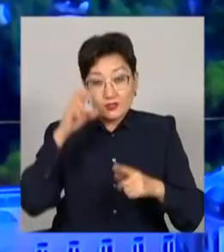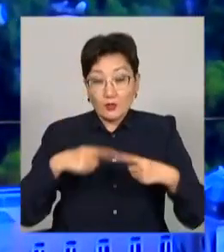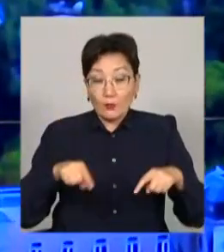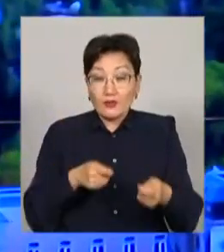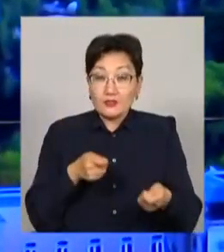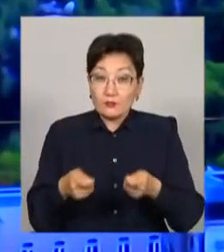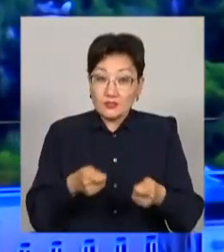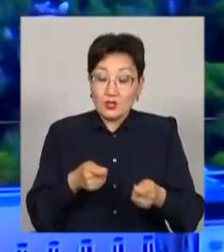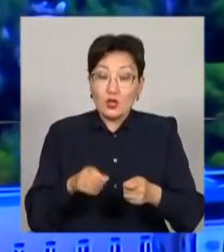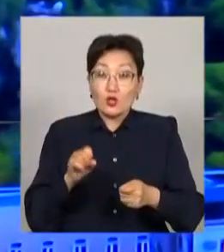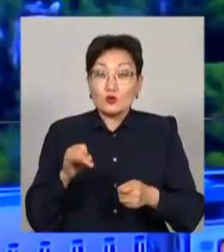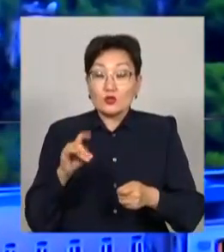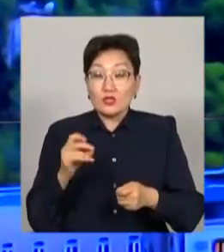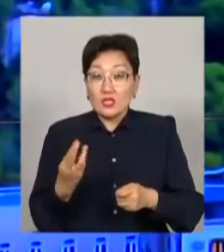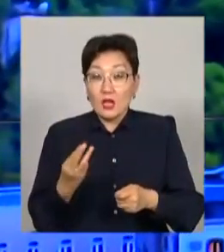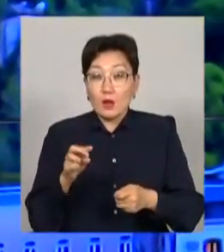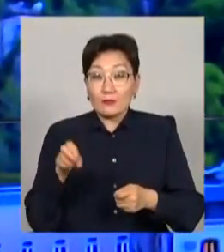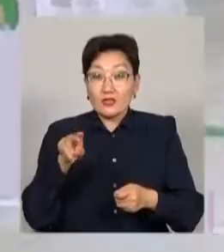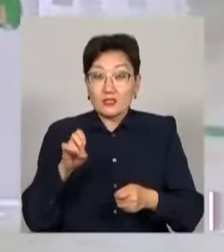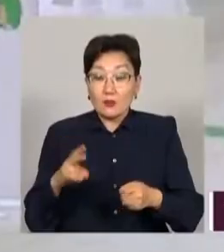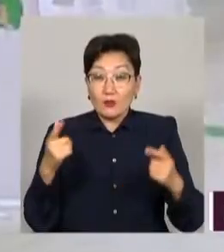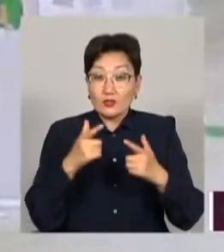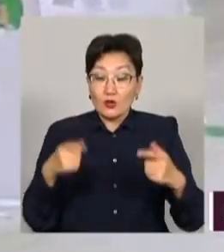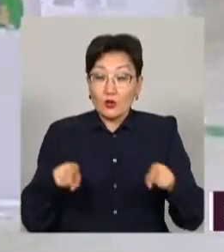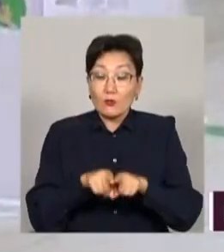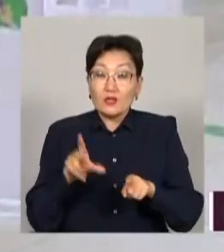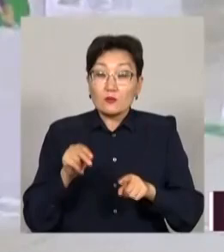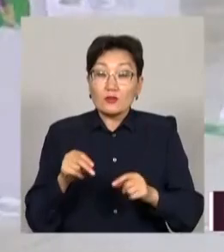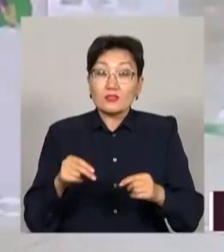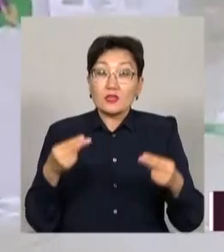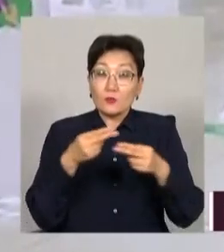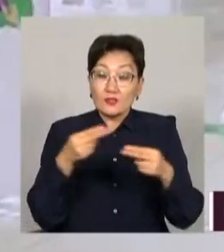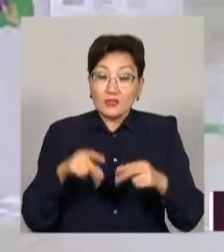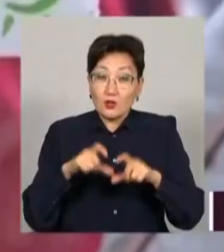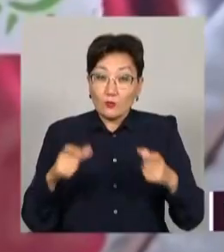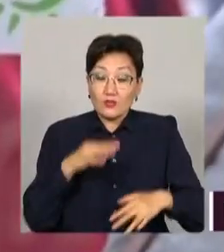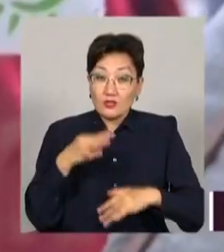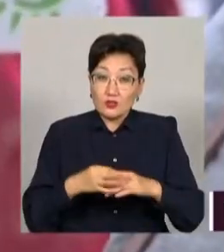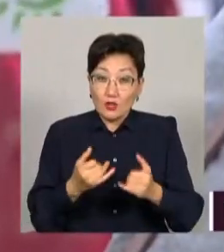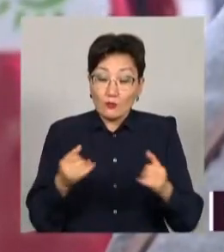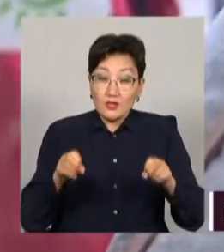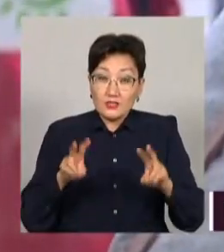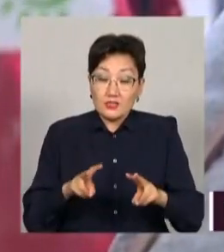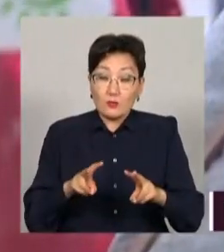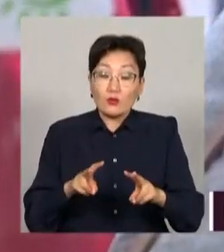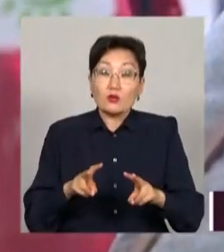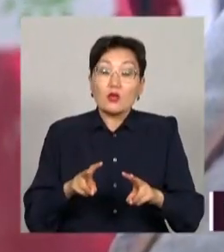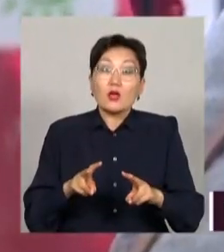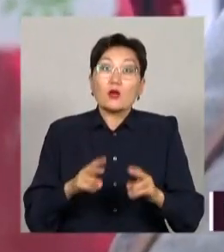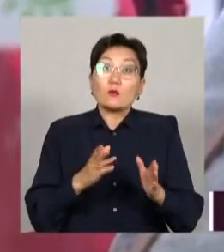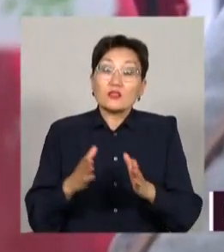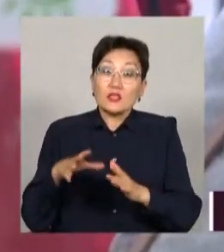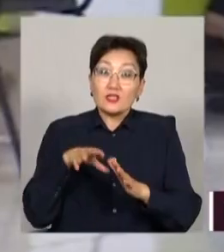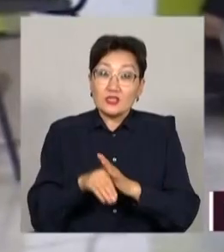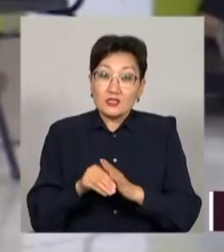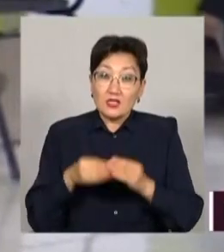басқарма төрағасы Сүйеніш Әбділдин мәлімде. Мұндай көрсеткішке теориялық емтихан тапсыратындар үшін арнайы биометриялық жүйенің